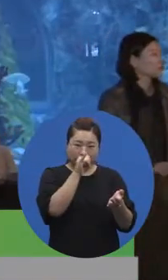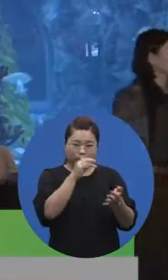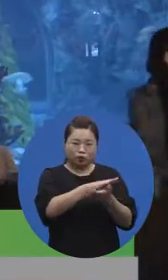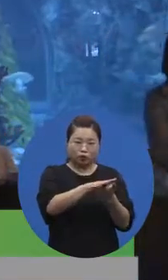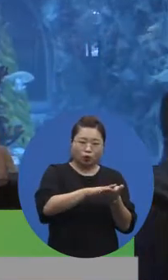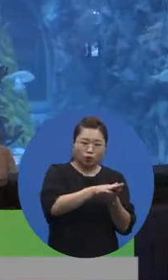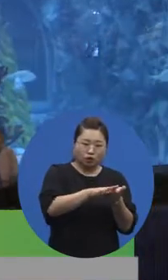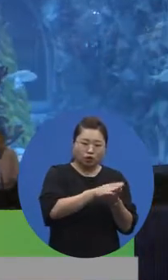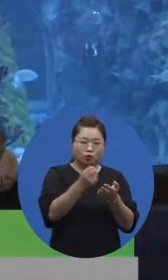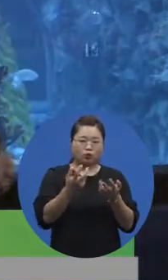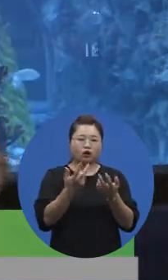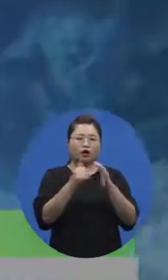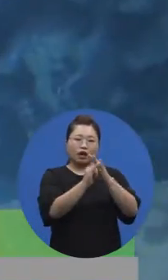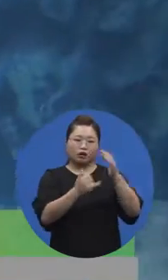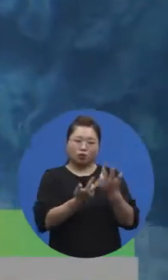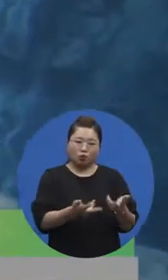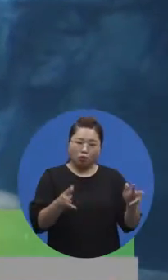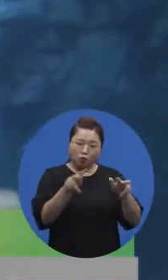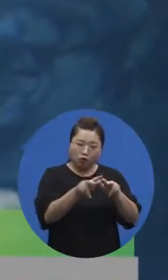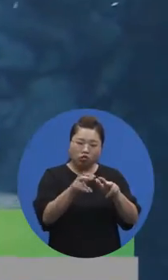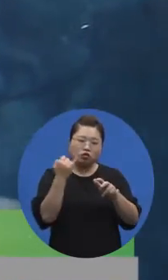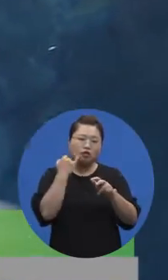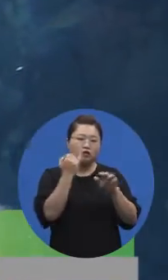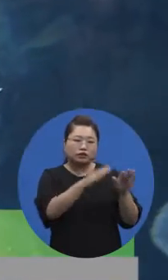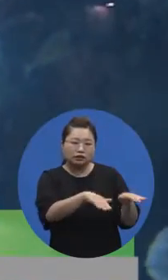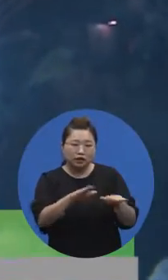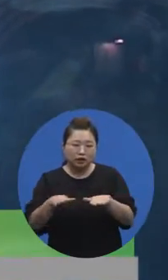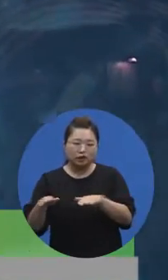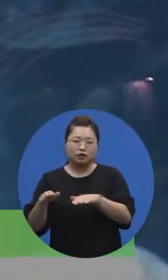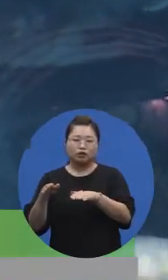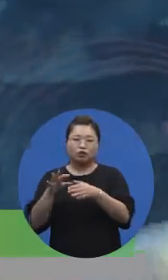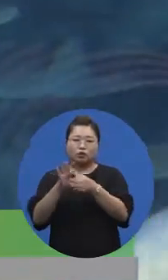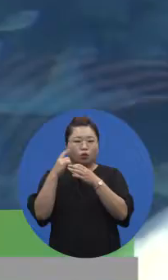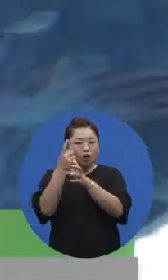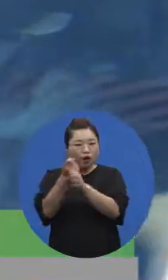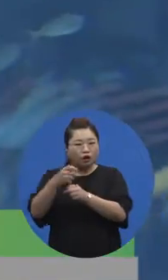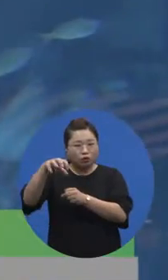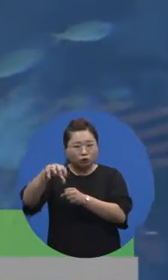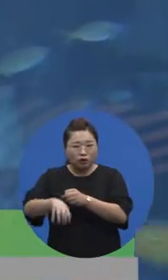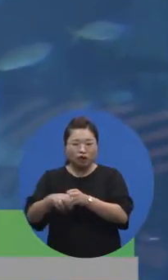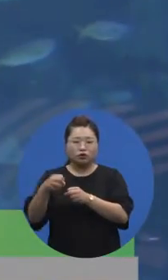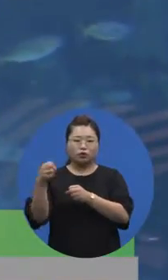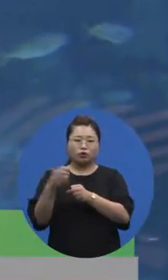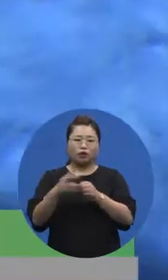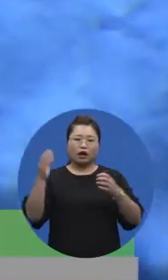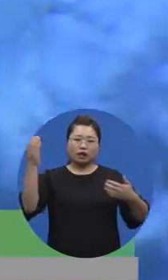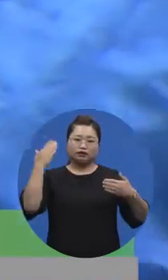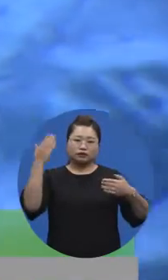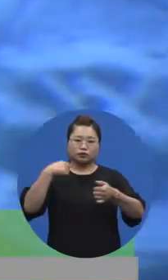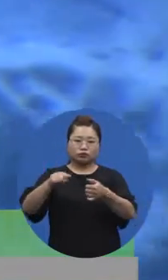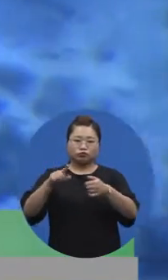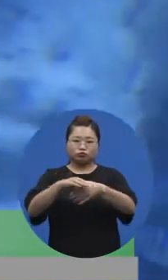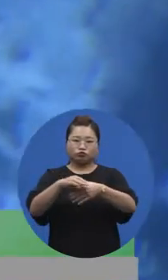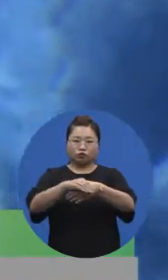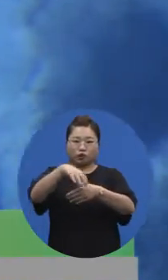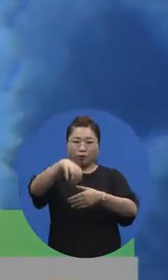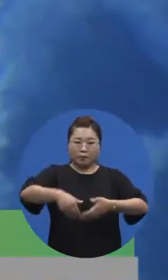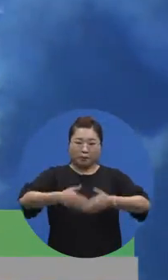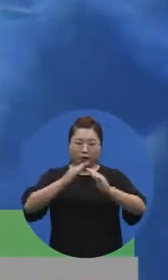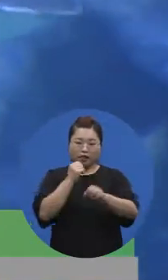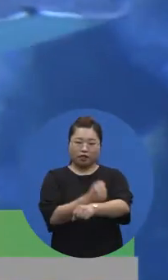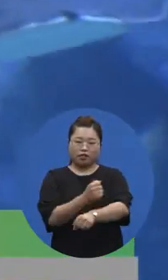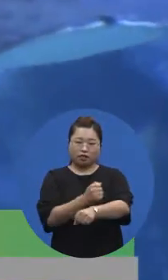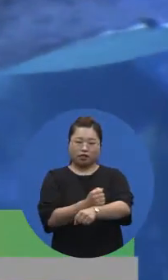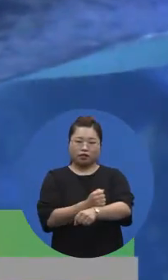또한 가족공원과 실내 빙상장, 해양과학관, 다목적 스포츠센터, 학생교육문화원이 들어섭니다.